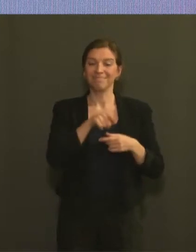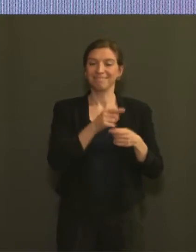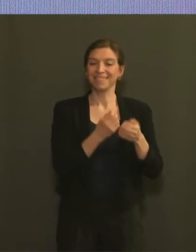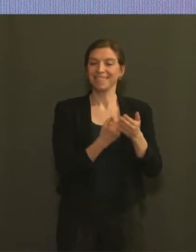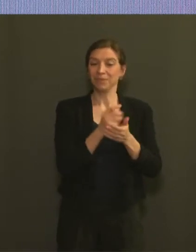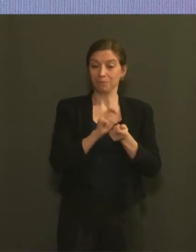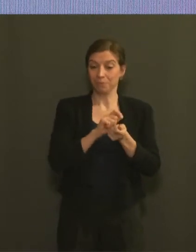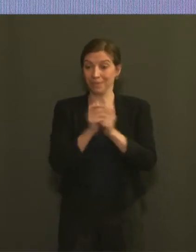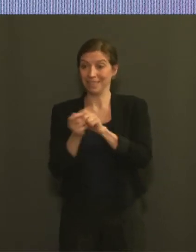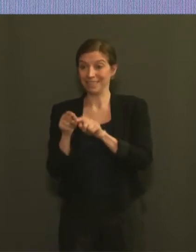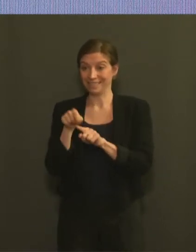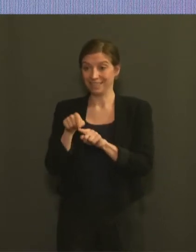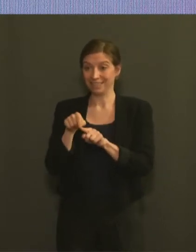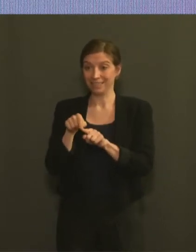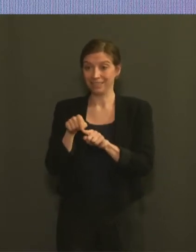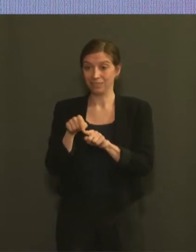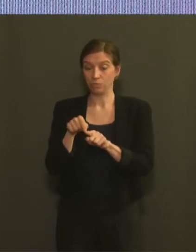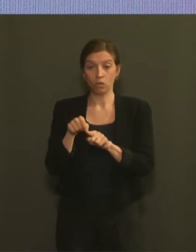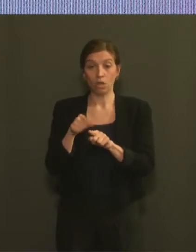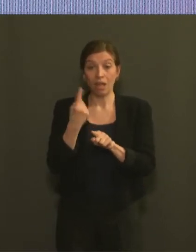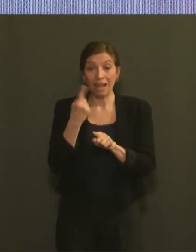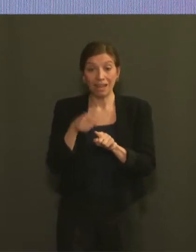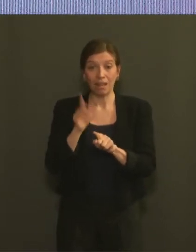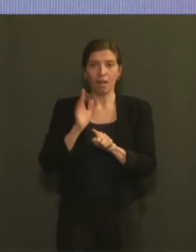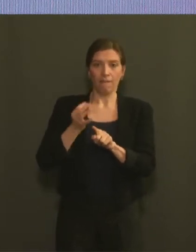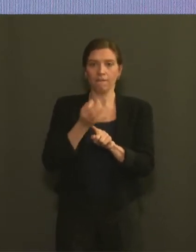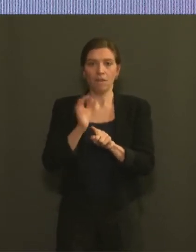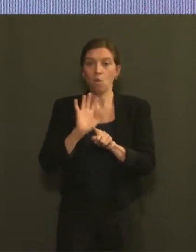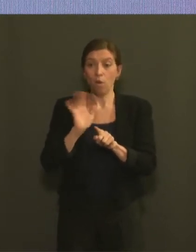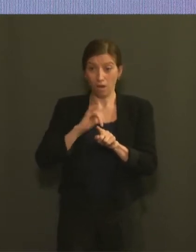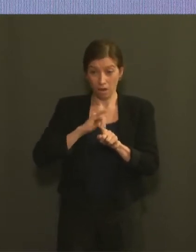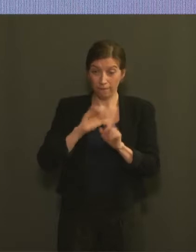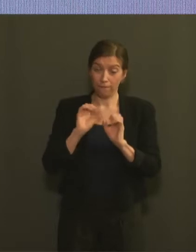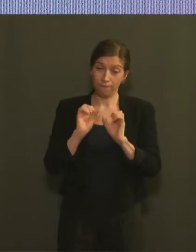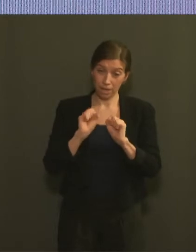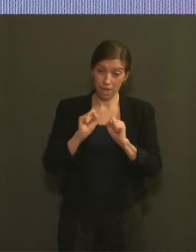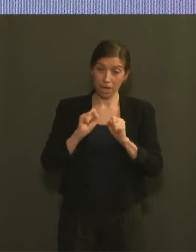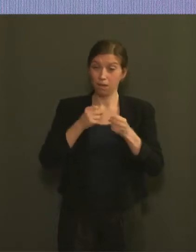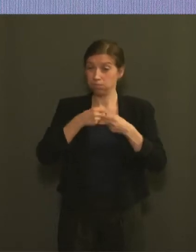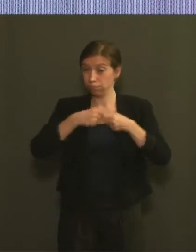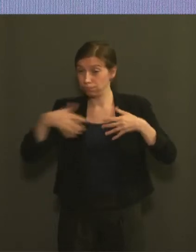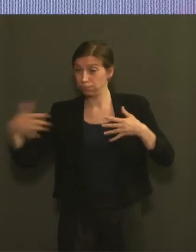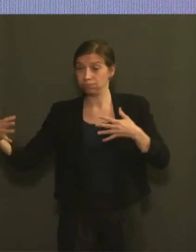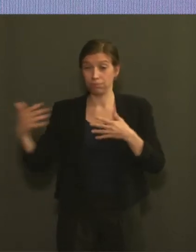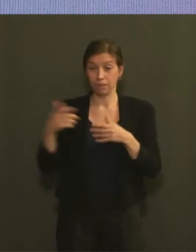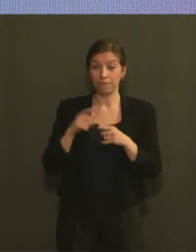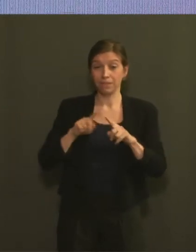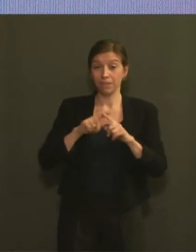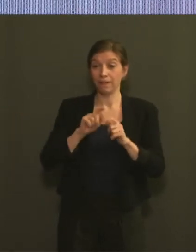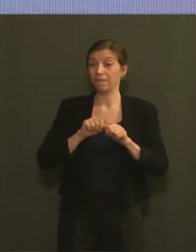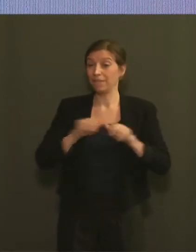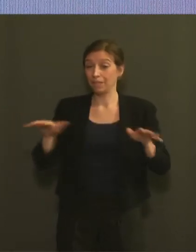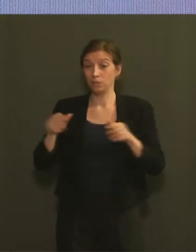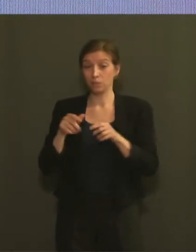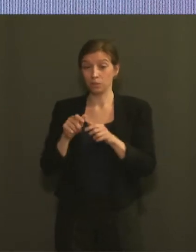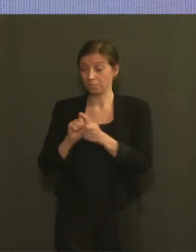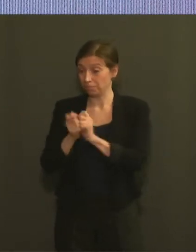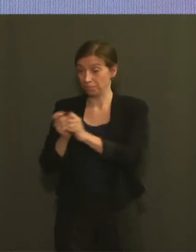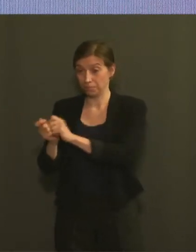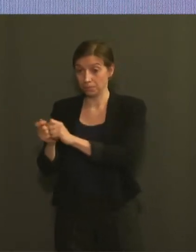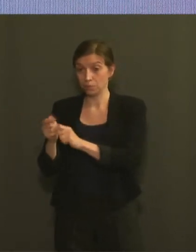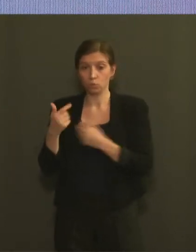tendre variante immense loans and roll en asie mais c'est normal d'autres ordures